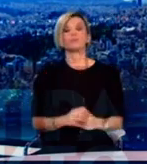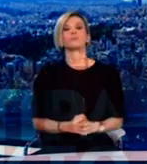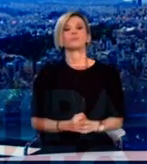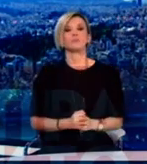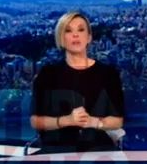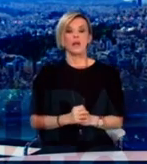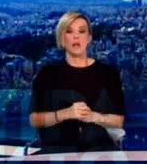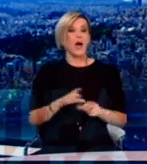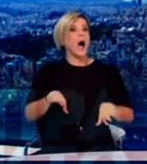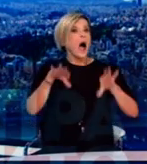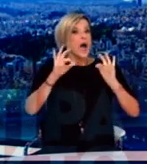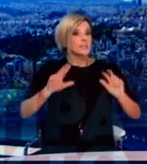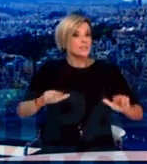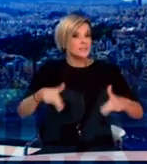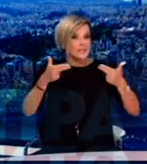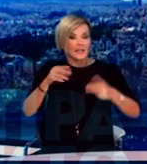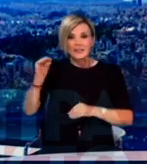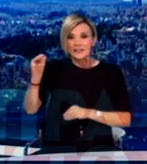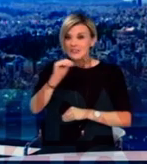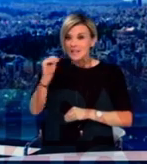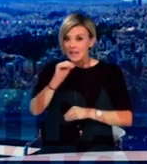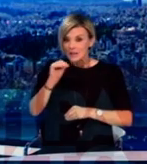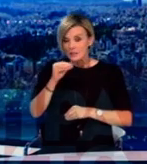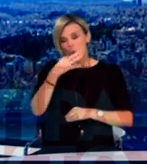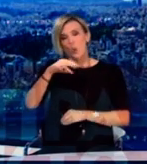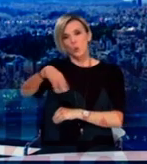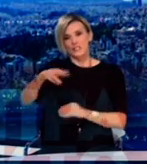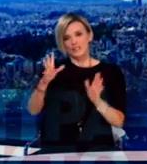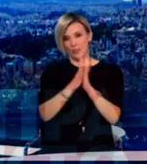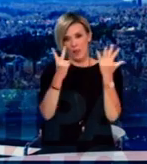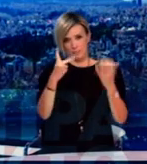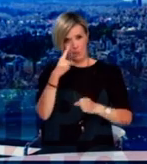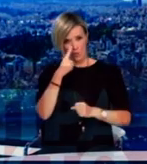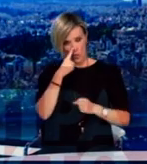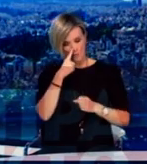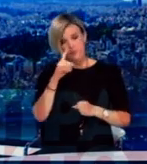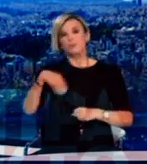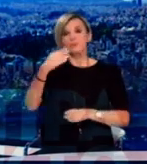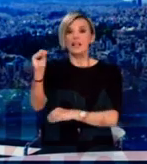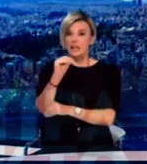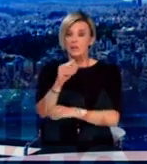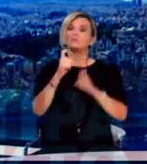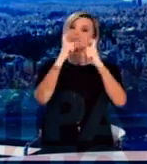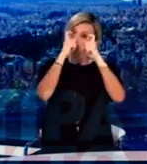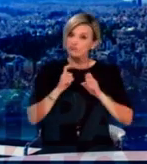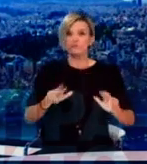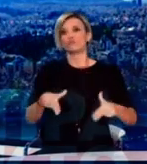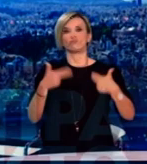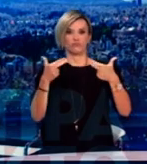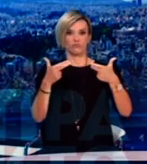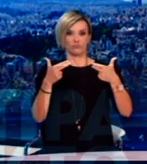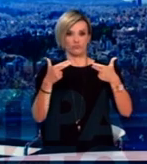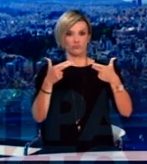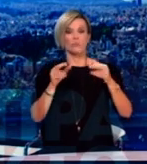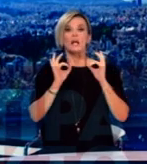ξεκινήσει την Τετάρτη μετά τη σχολική αργία της 17ης Νοεμβρίου. Η τηλεκπαίδευση θα είναι υποχρεωτική. Η κάθε διδακτική ώρα